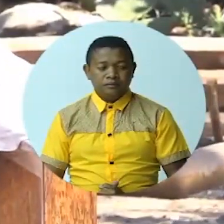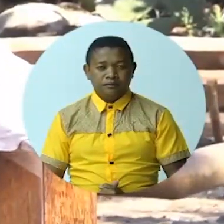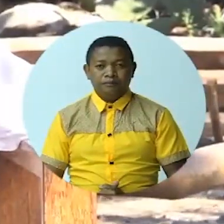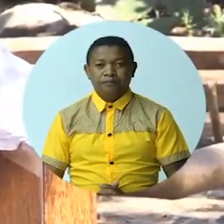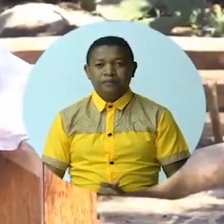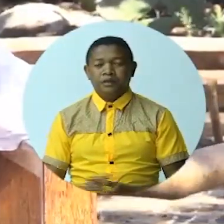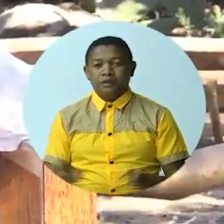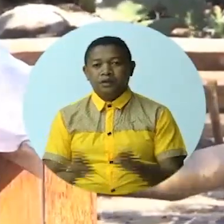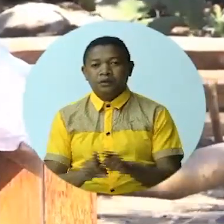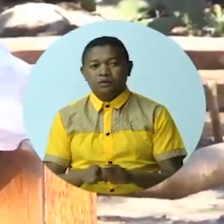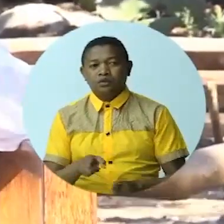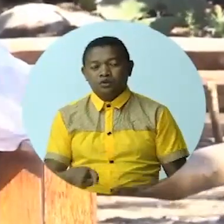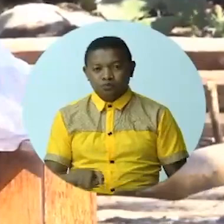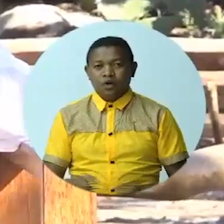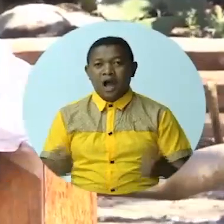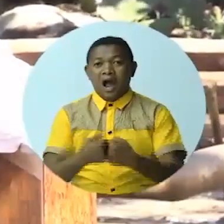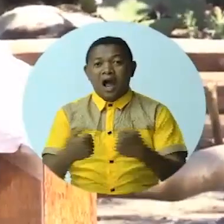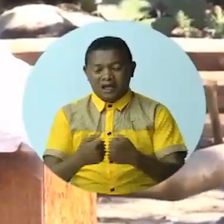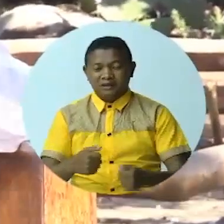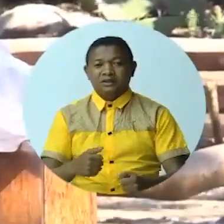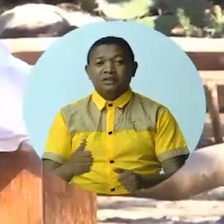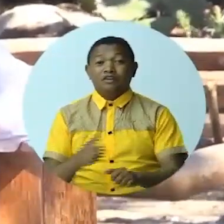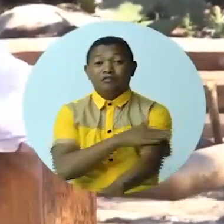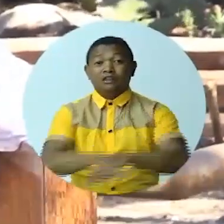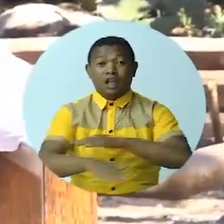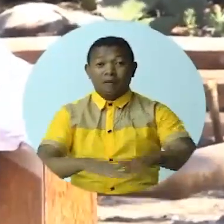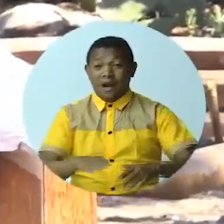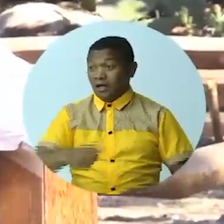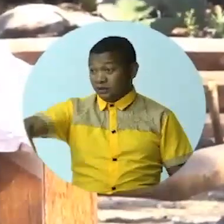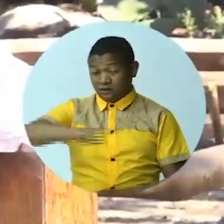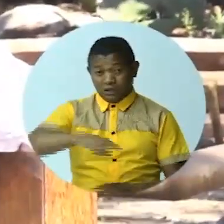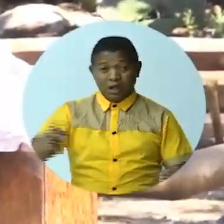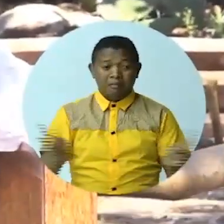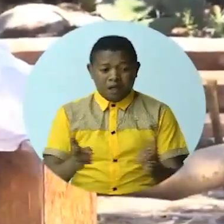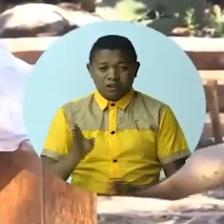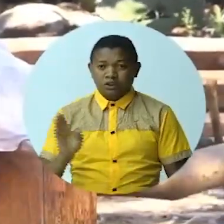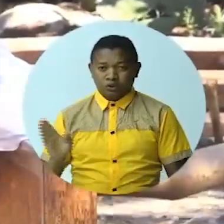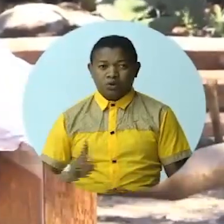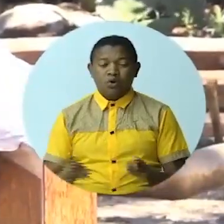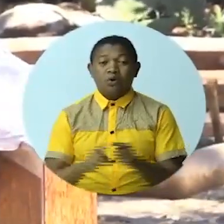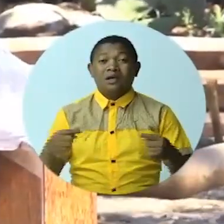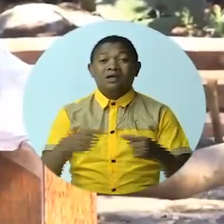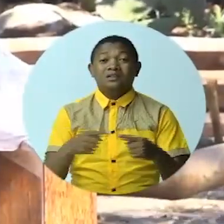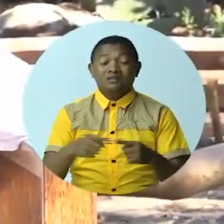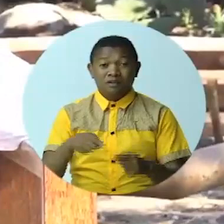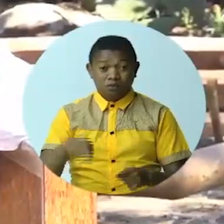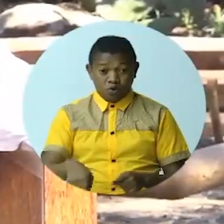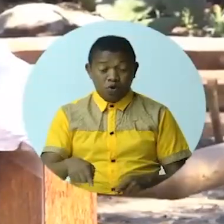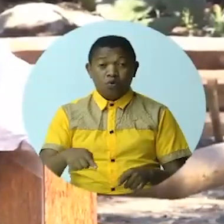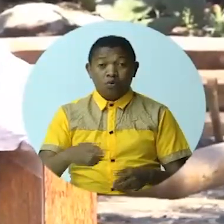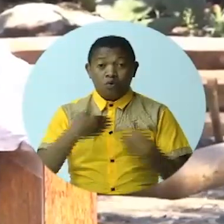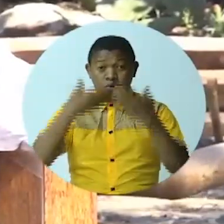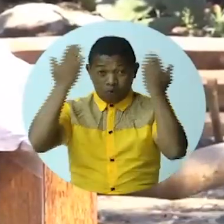ara-pahasalamana natrehan'izao tontolo izao fa ady ihany koa natrehan'ny firenena malagasy ny vahoaka